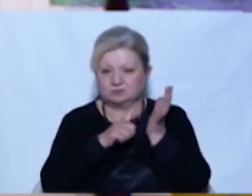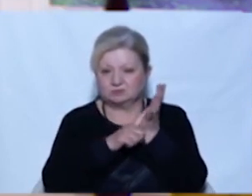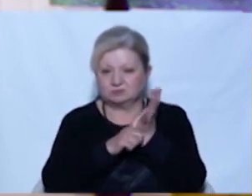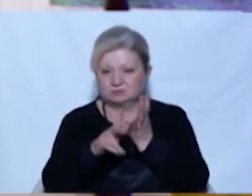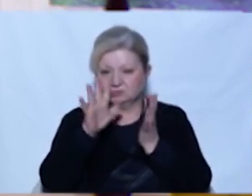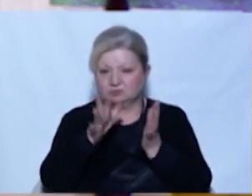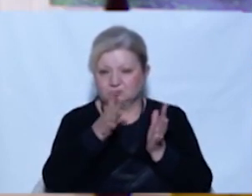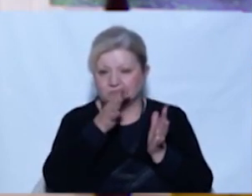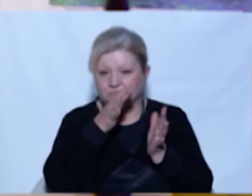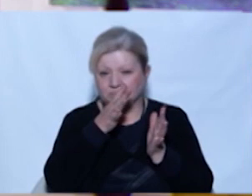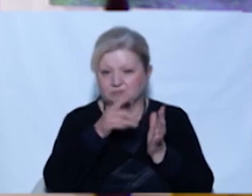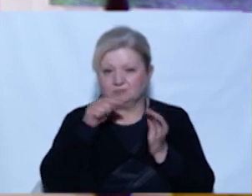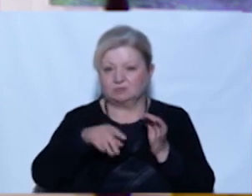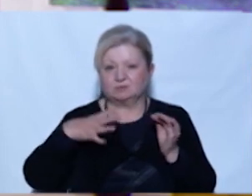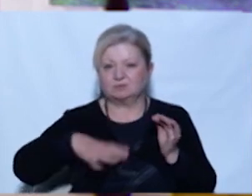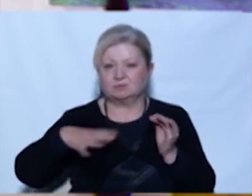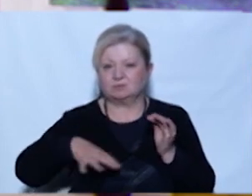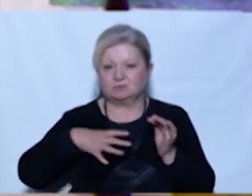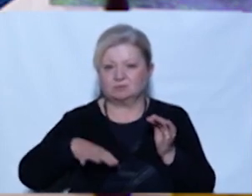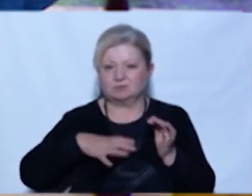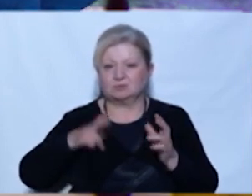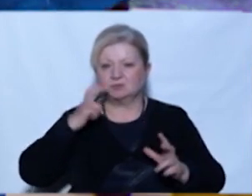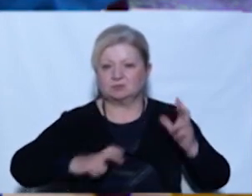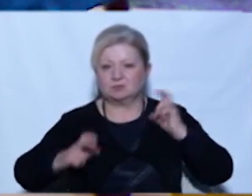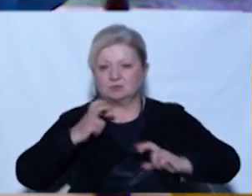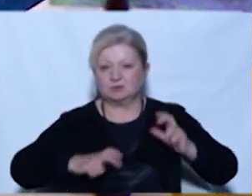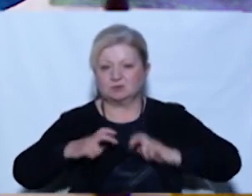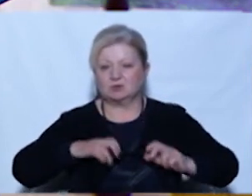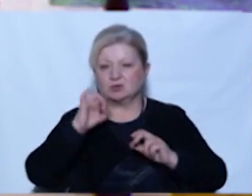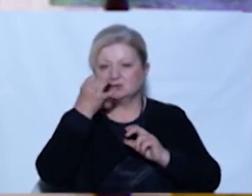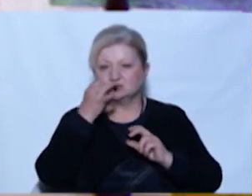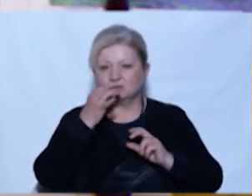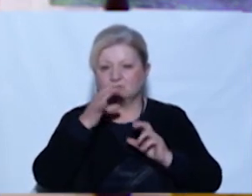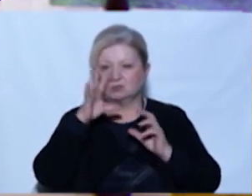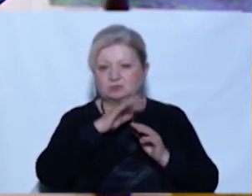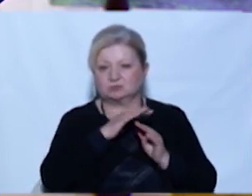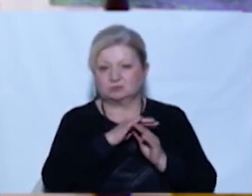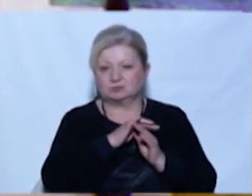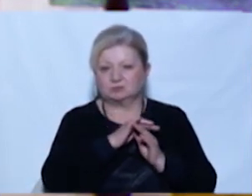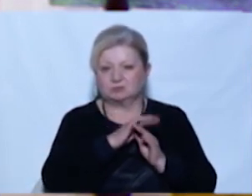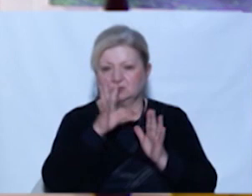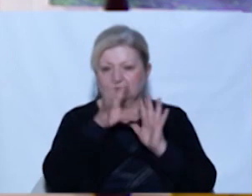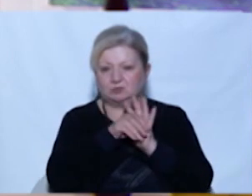1975 წელს თბილისის სახელმწიფო უნივერსიტეტის ისტორიის ფაკულტეტზე